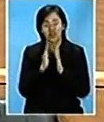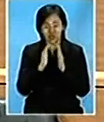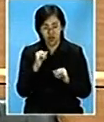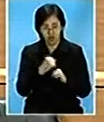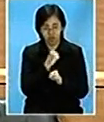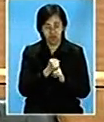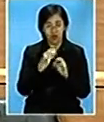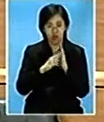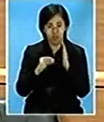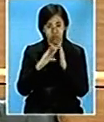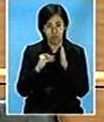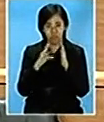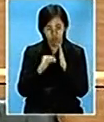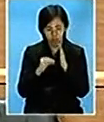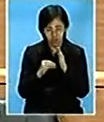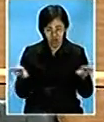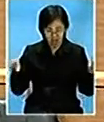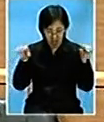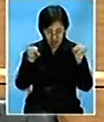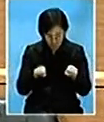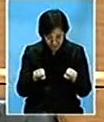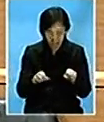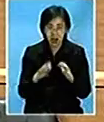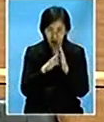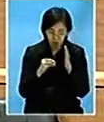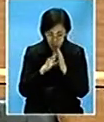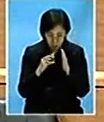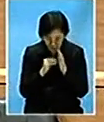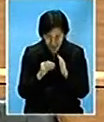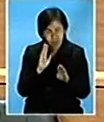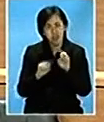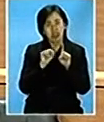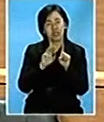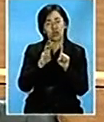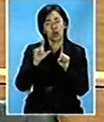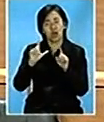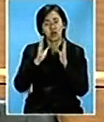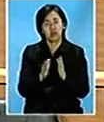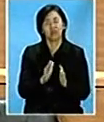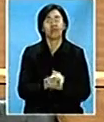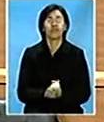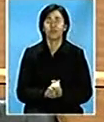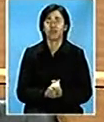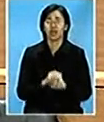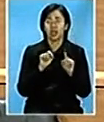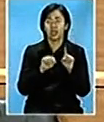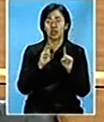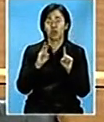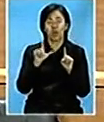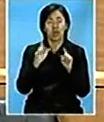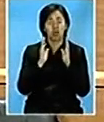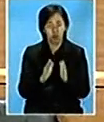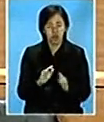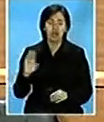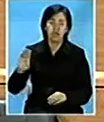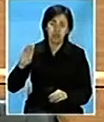อบรมในระบบทวิภาคีเนี่ย 1.6 ล้านคนนะฮะแล้วก็มีบริษัท